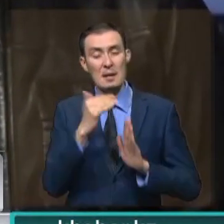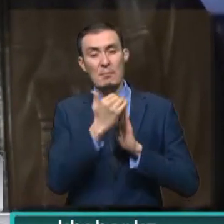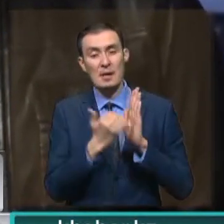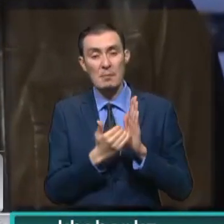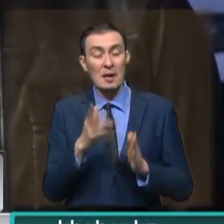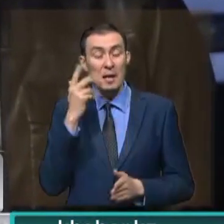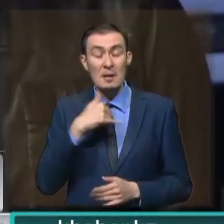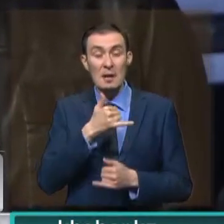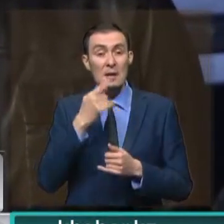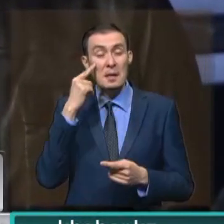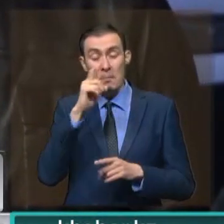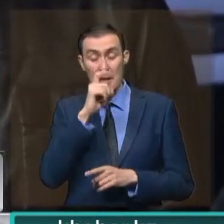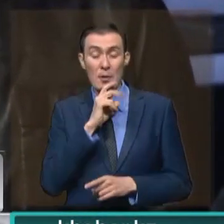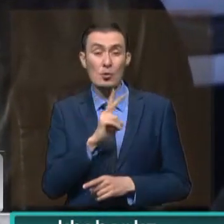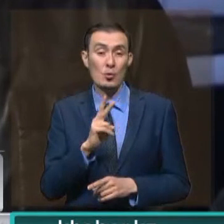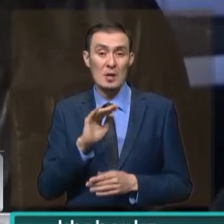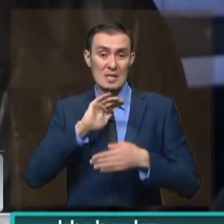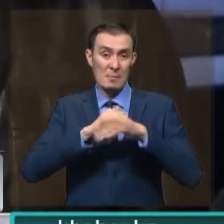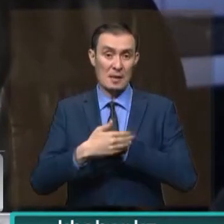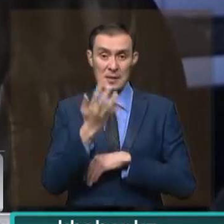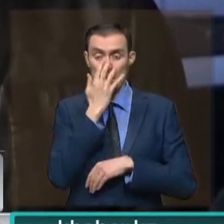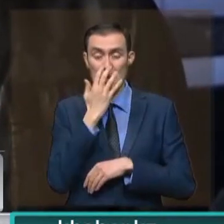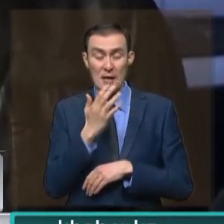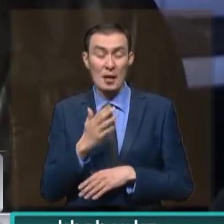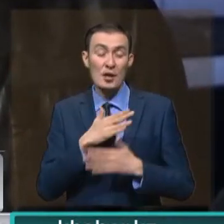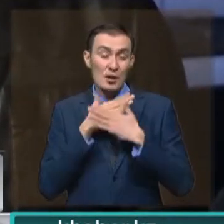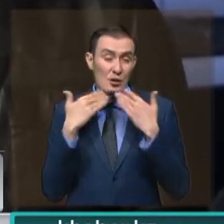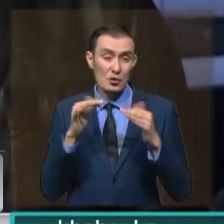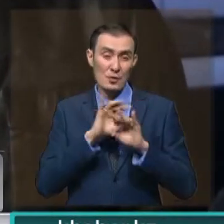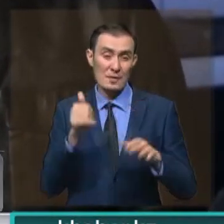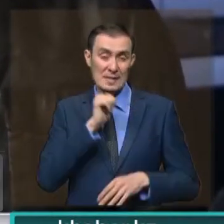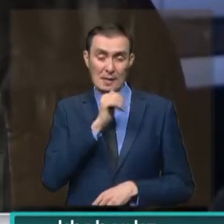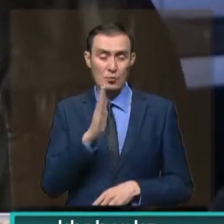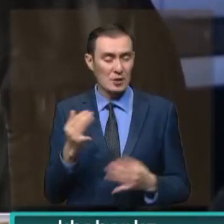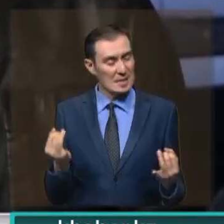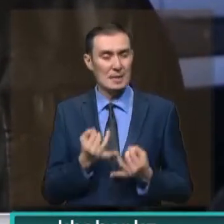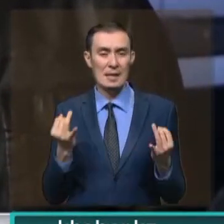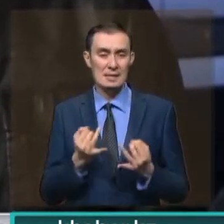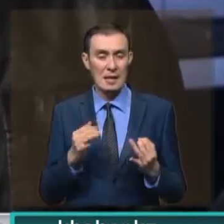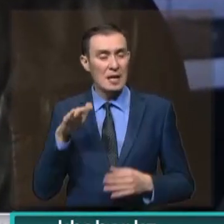когда мы даже не догадывались, кто прятался за маской на сцене. Не хочется раскрывать всех карт, но будет очень интересно. Не пропустите.